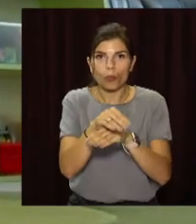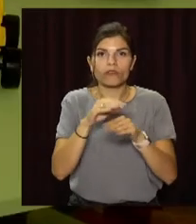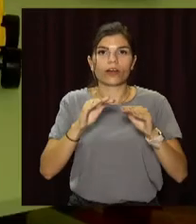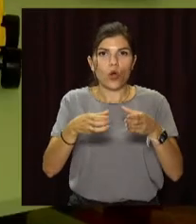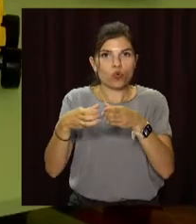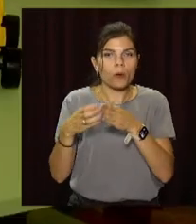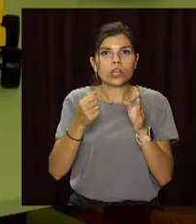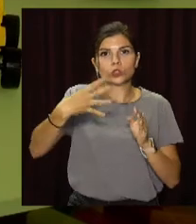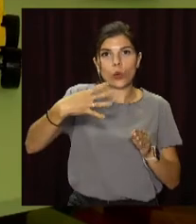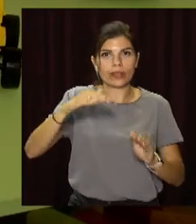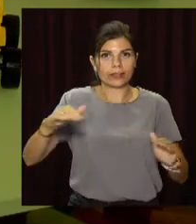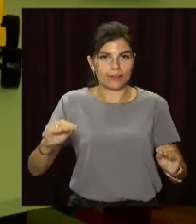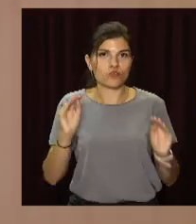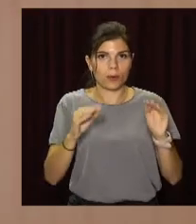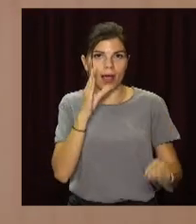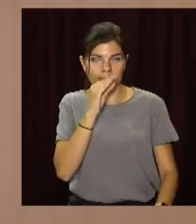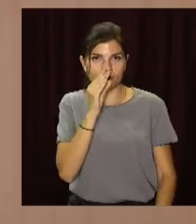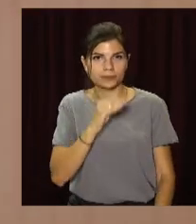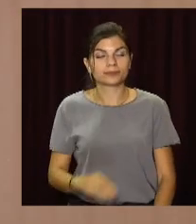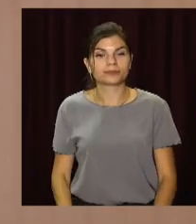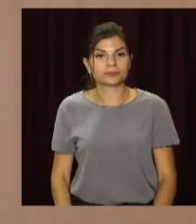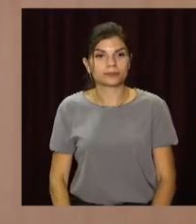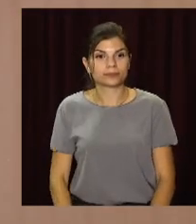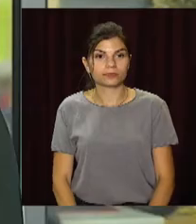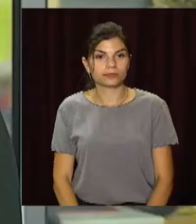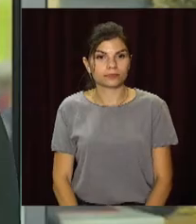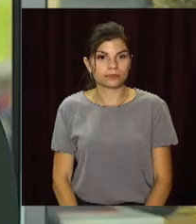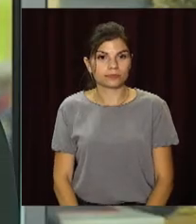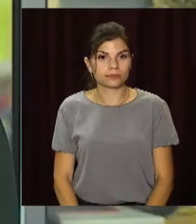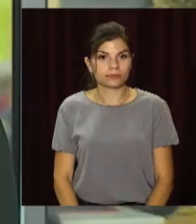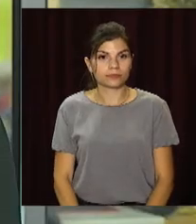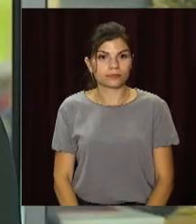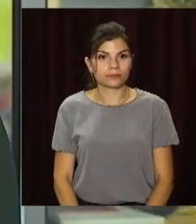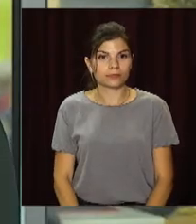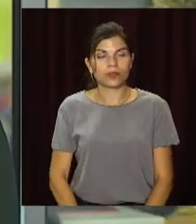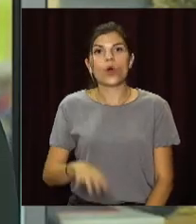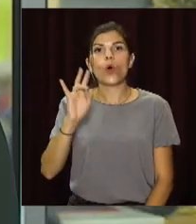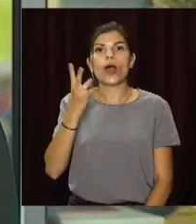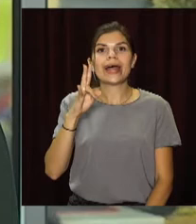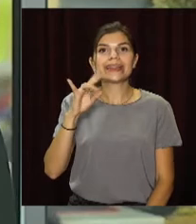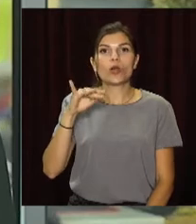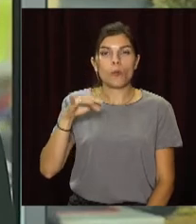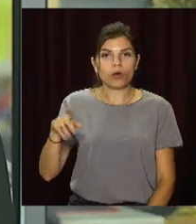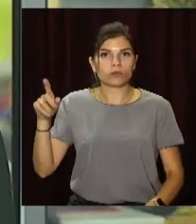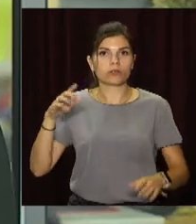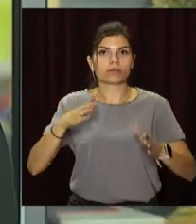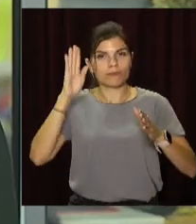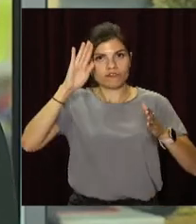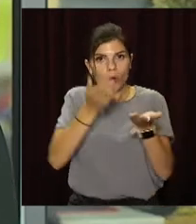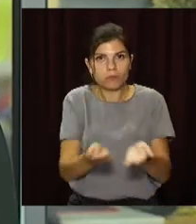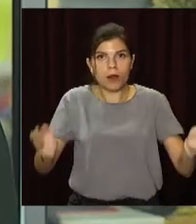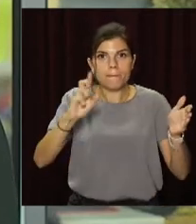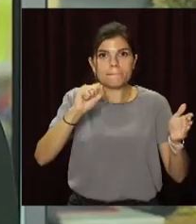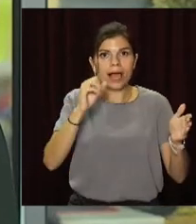дітей. Ірина Якимова, Ігор Василенко, Open News, телеканал «Відкритий». У Нікополі зводять басейн. Будувати почали